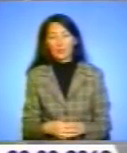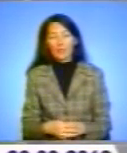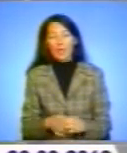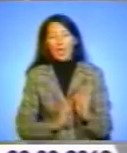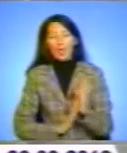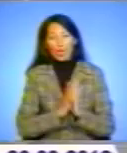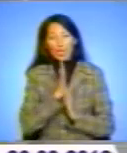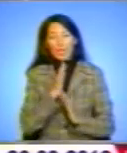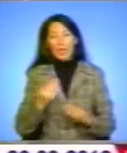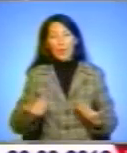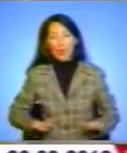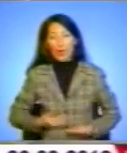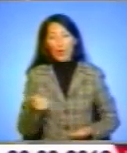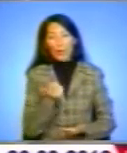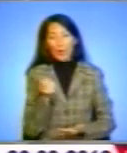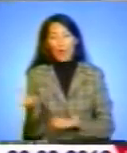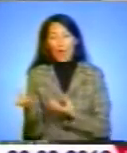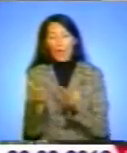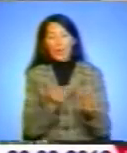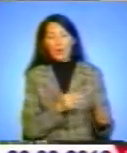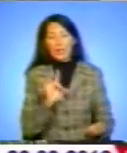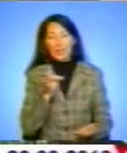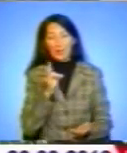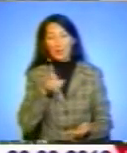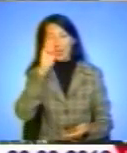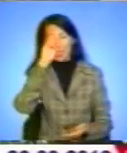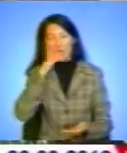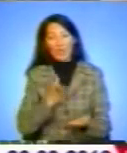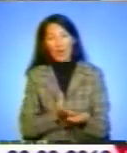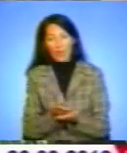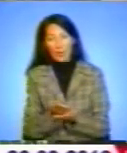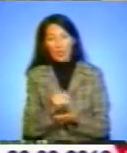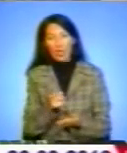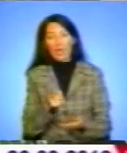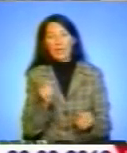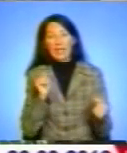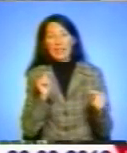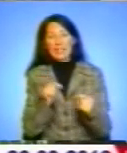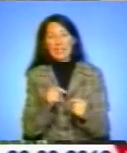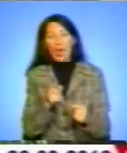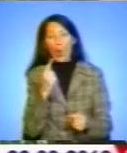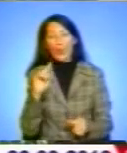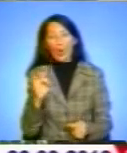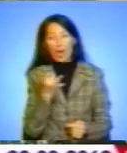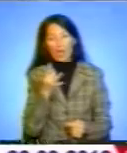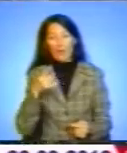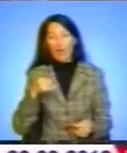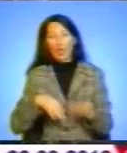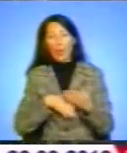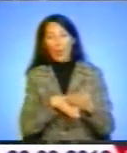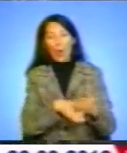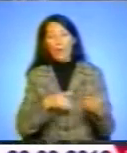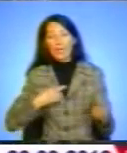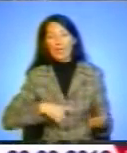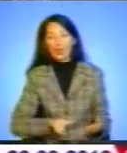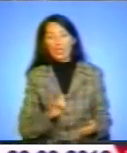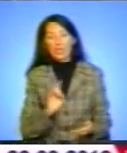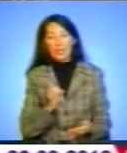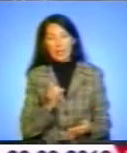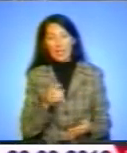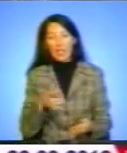Зростання прожиткового мінімуму впливає на розмір державних виплат. До них належить одноразова допомога при народженні дитини, виплати інвалідам,